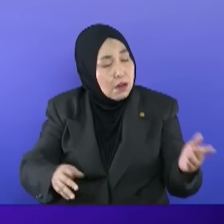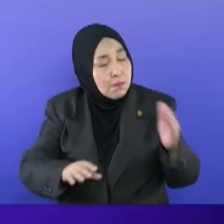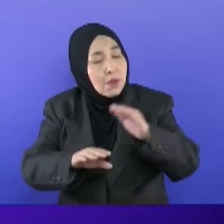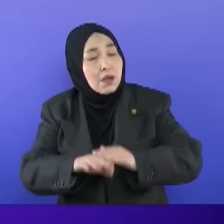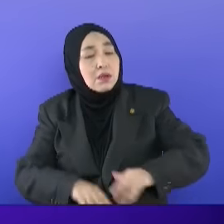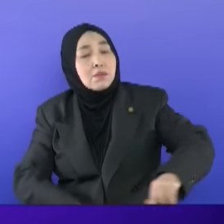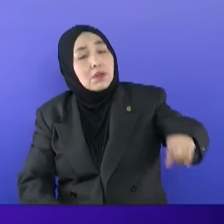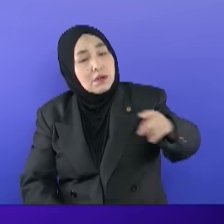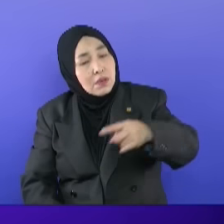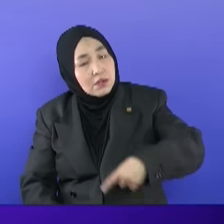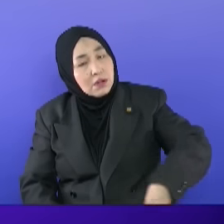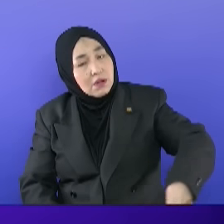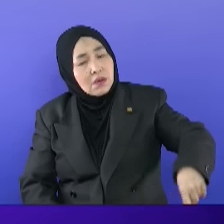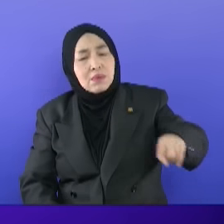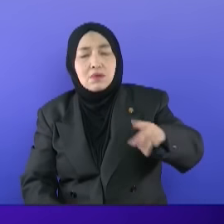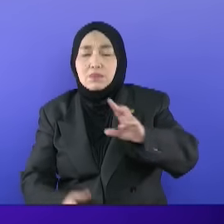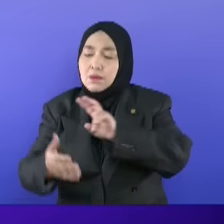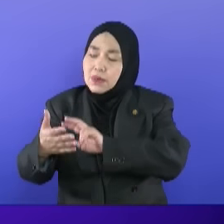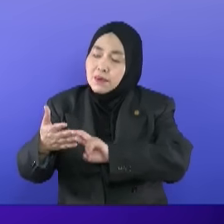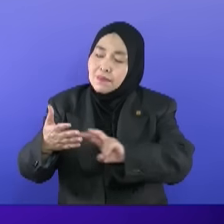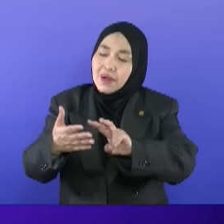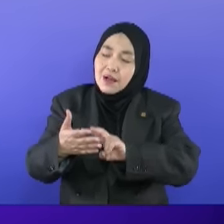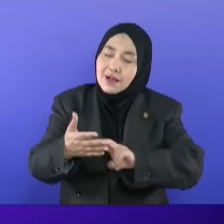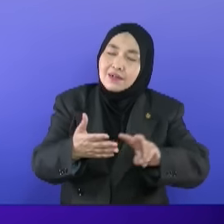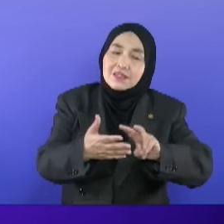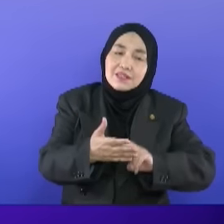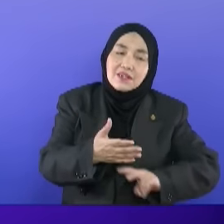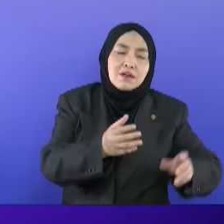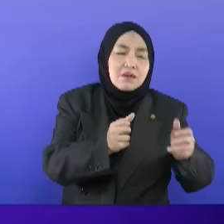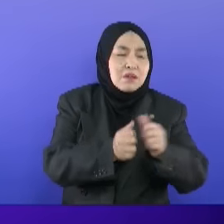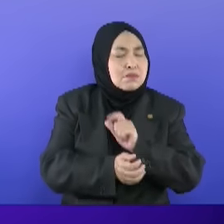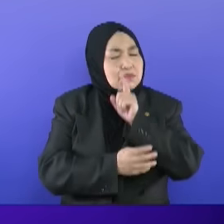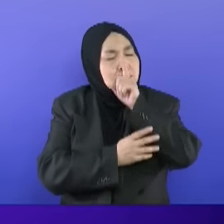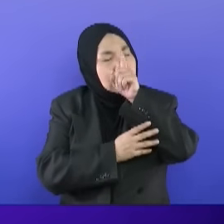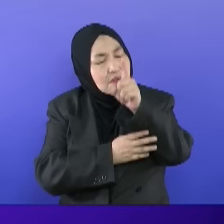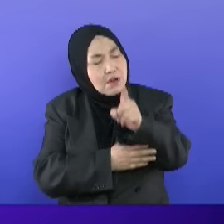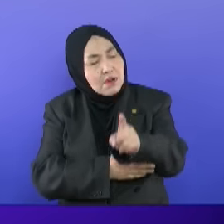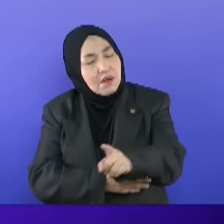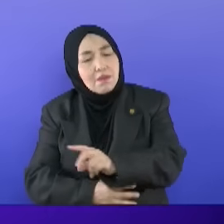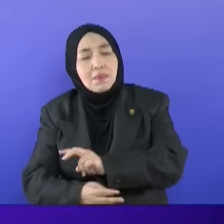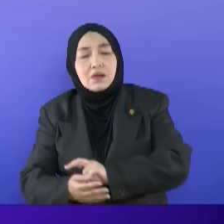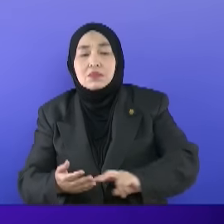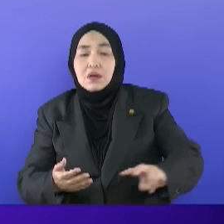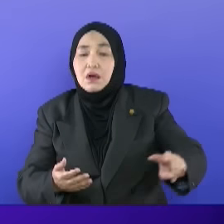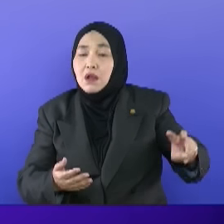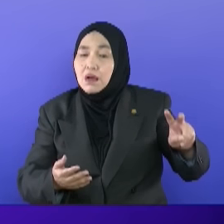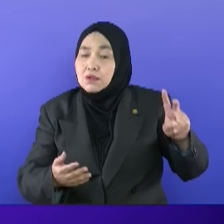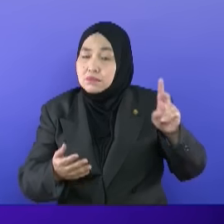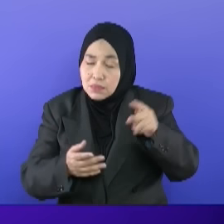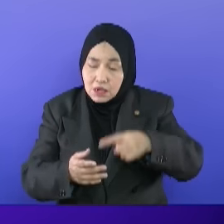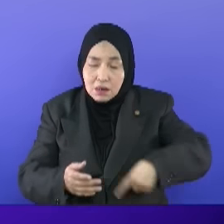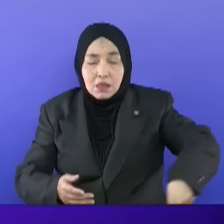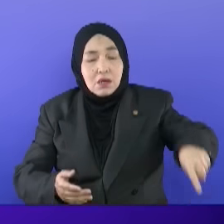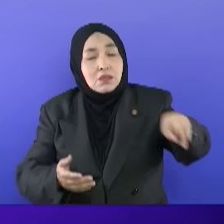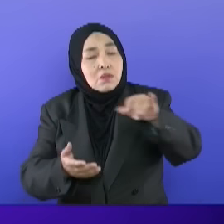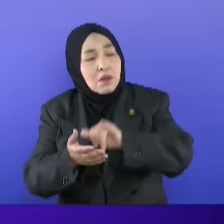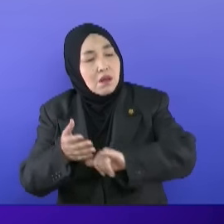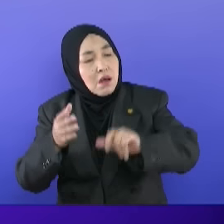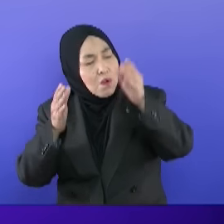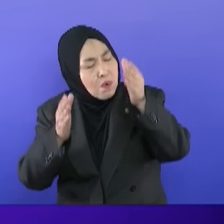kitaba yatlunahu haqqa tilawatih yatlunahu